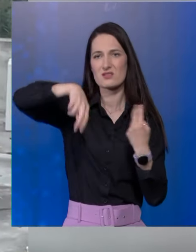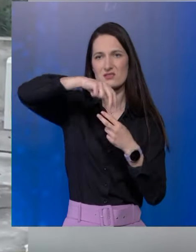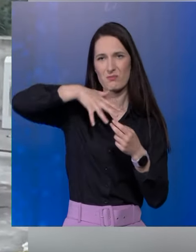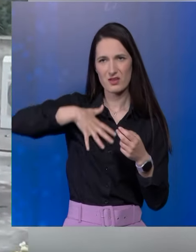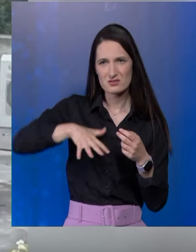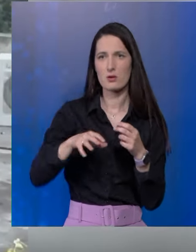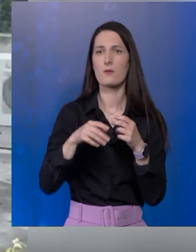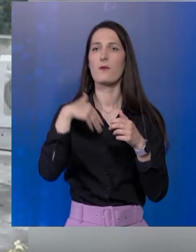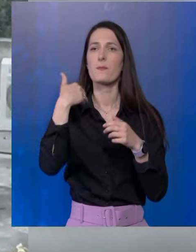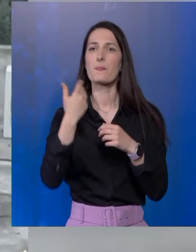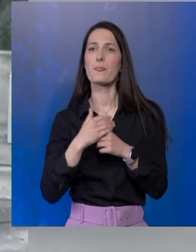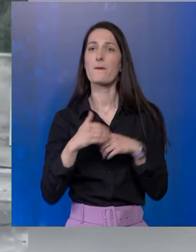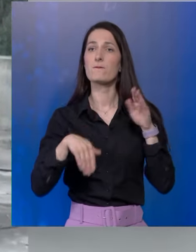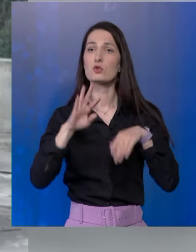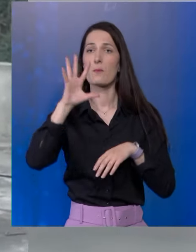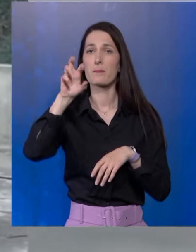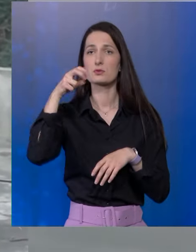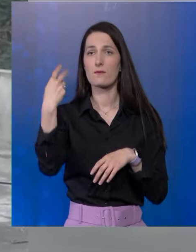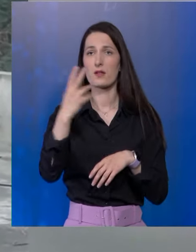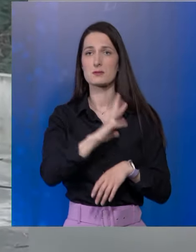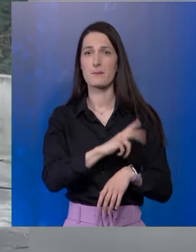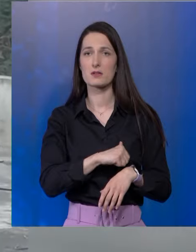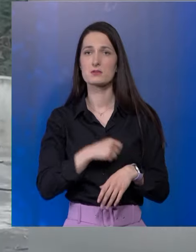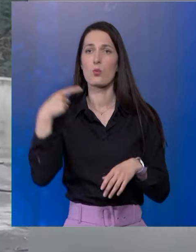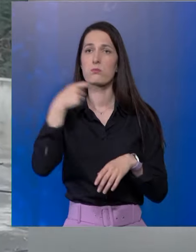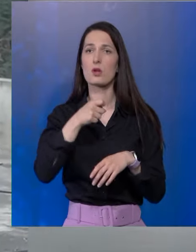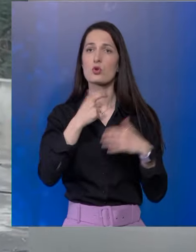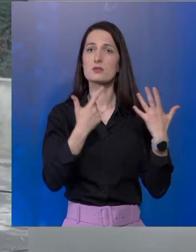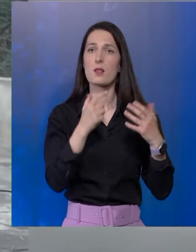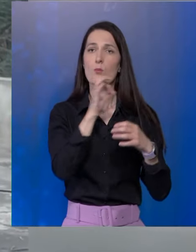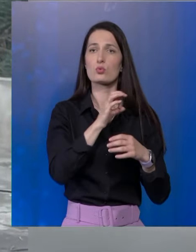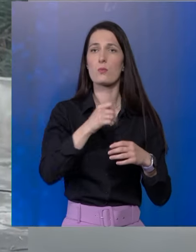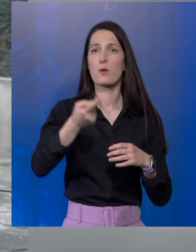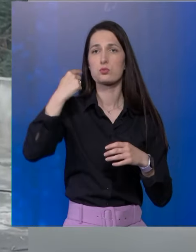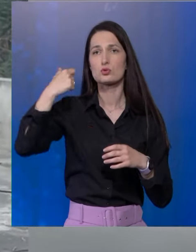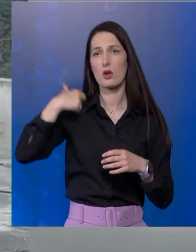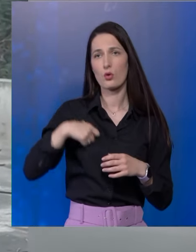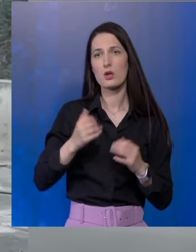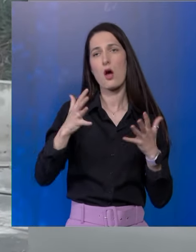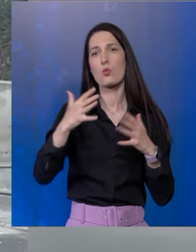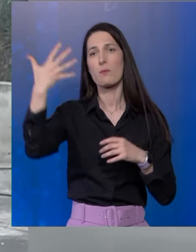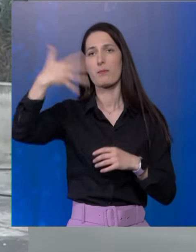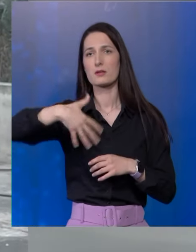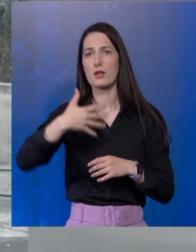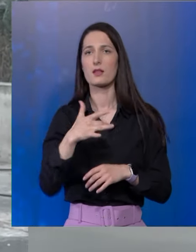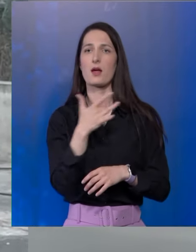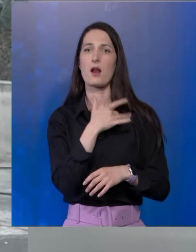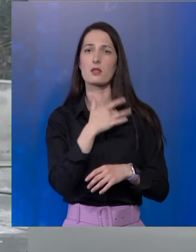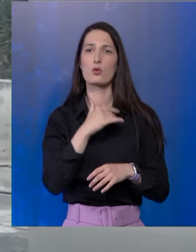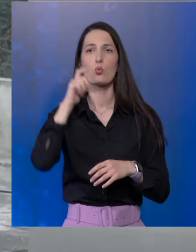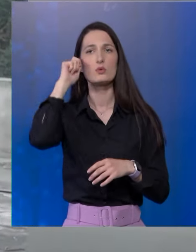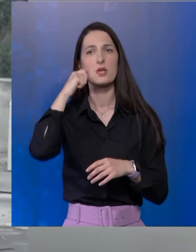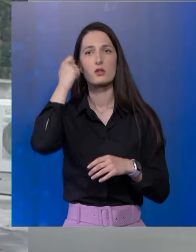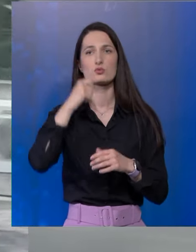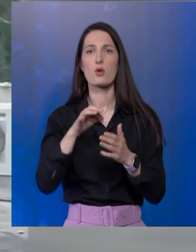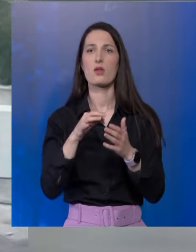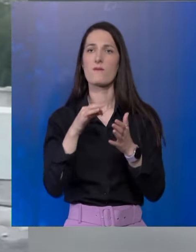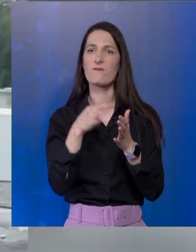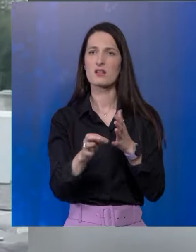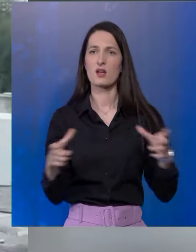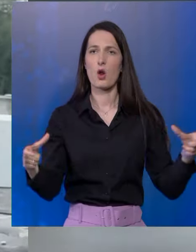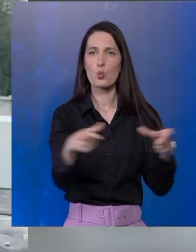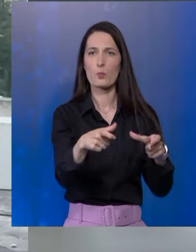od 520 Palestinaca je ubijeno od 7. oktobra prošle godine, a oko 5000 ranjeno u izraelskoj vatri na okupiranoj teritoriji. Podaci